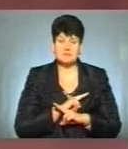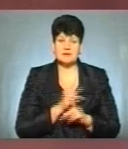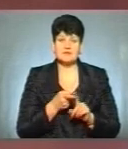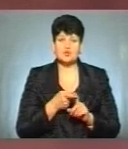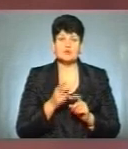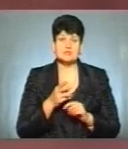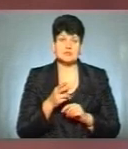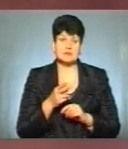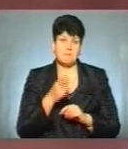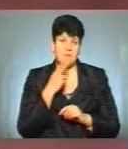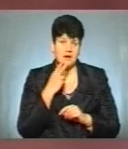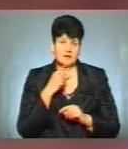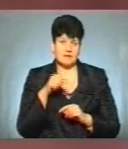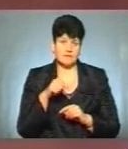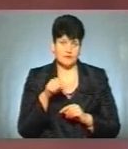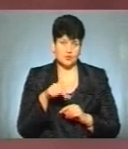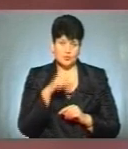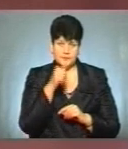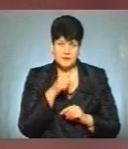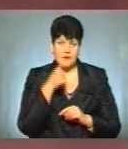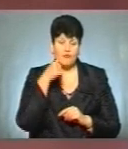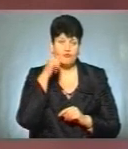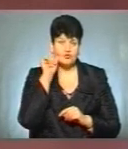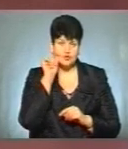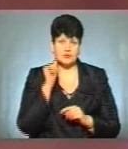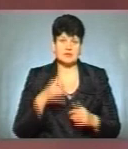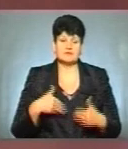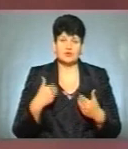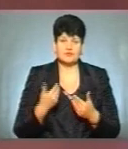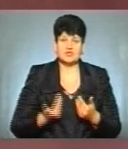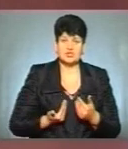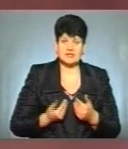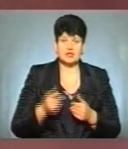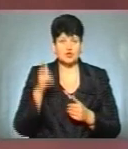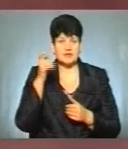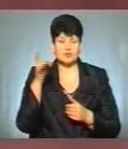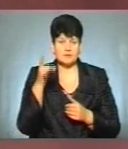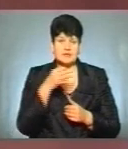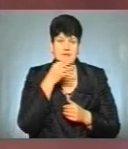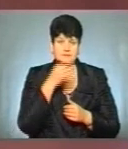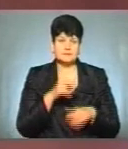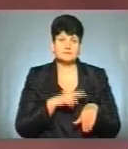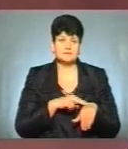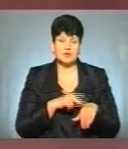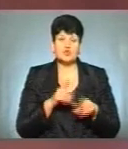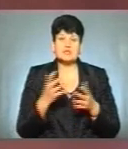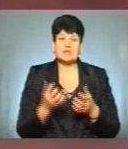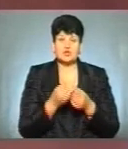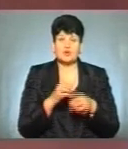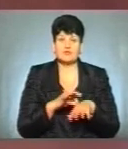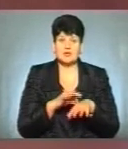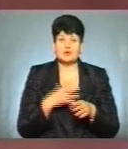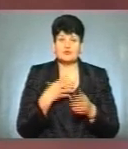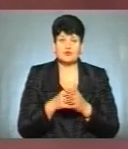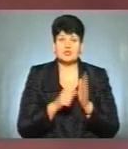через паління за цей місяць. Вчора до поліцейських області звернувся житель Чортківського району. Він повідомив правоохоронцям, що знайшов тіло